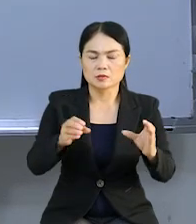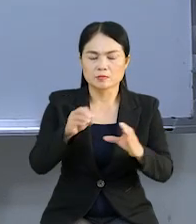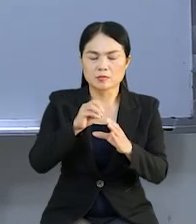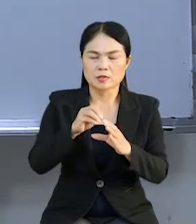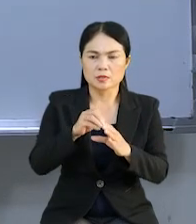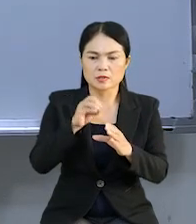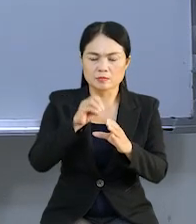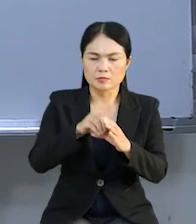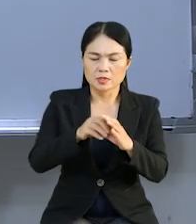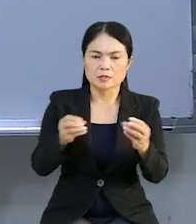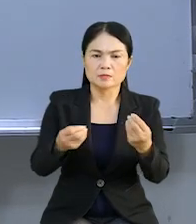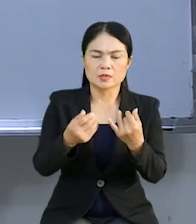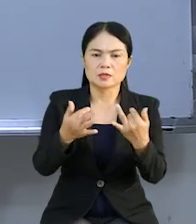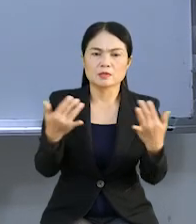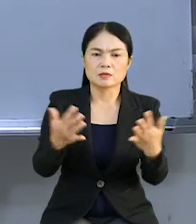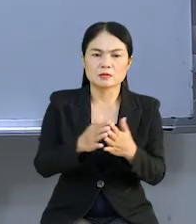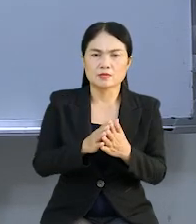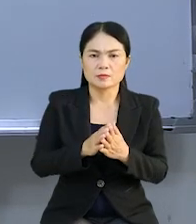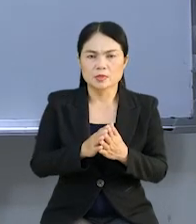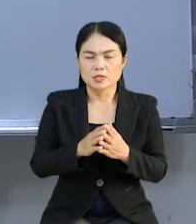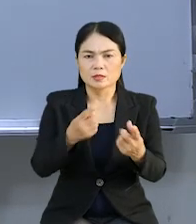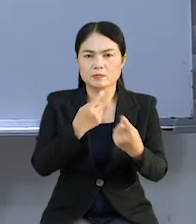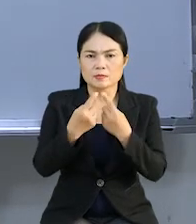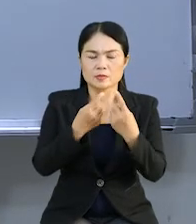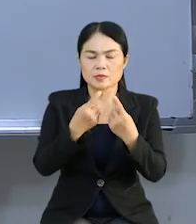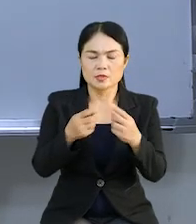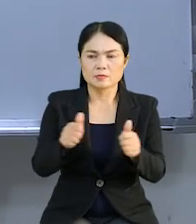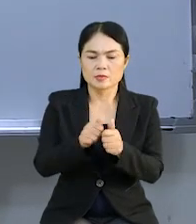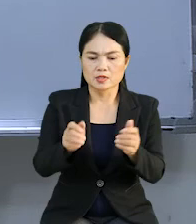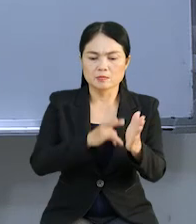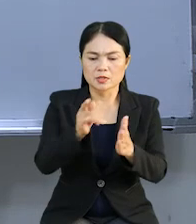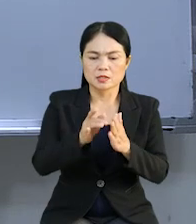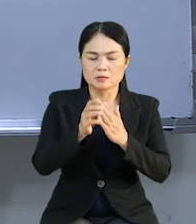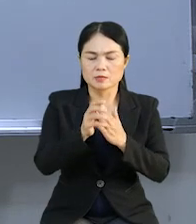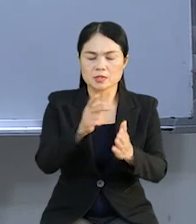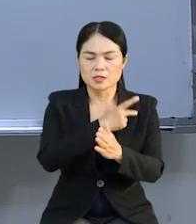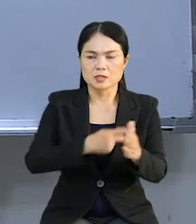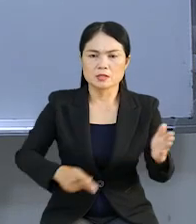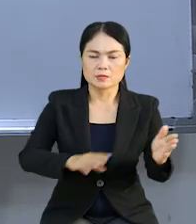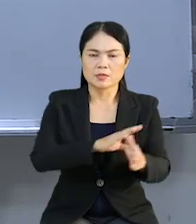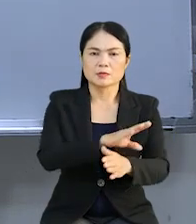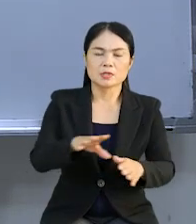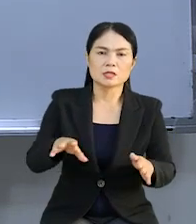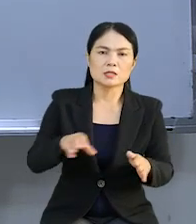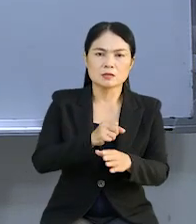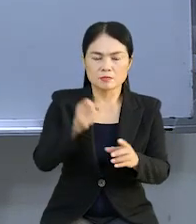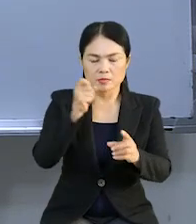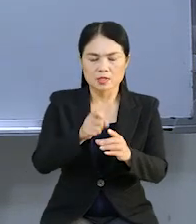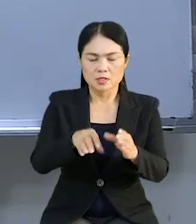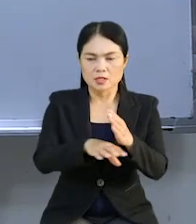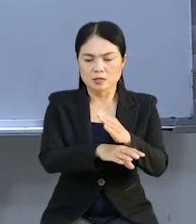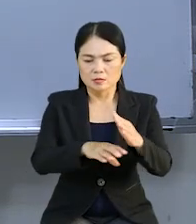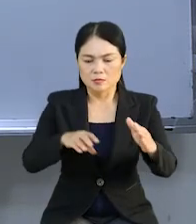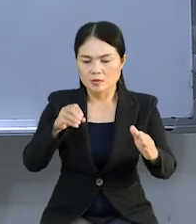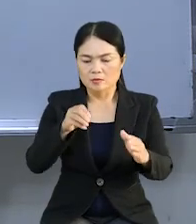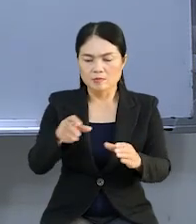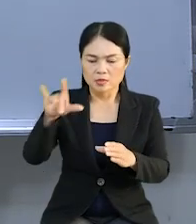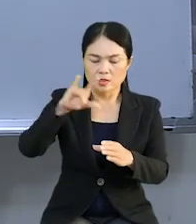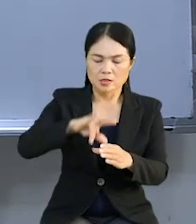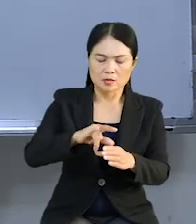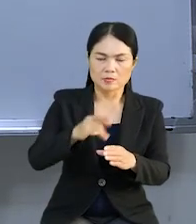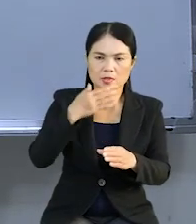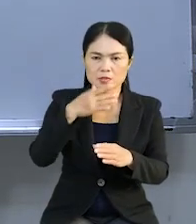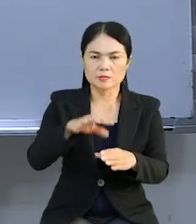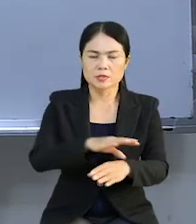និយោគទុនជាច្រើនកំពុងចរចាជាមួយរាជរដ្ឋាភិបាលកម្ពុជាដើម្បីបូមប្រេងកាតនៅក្នុងសមុទ្រ